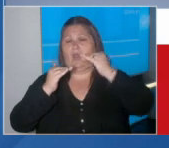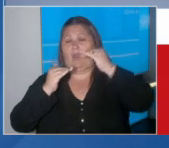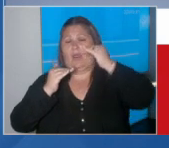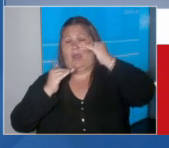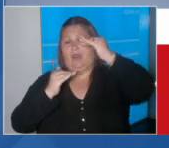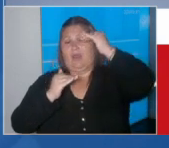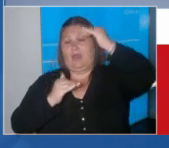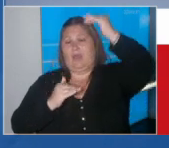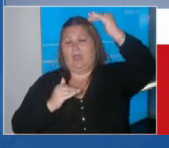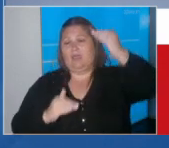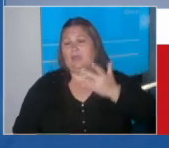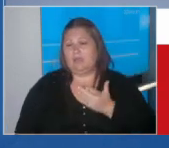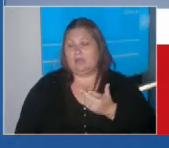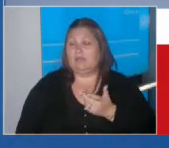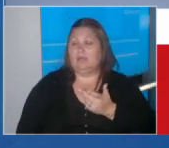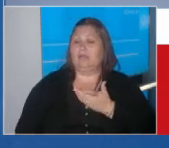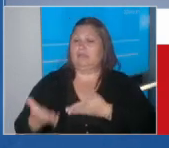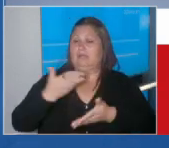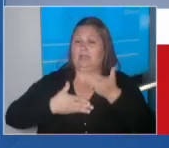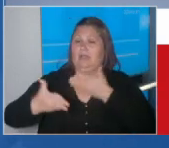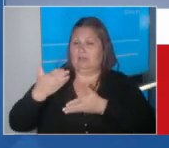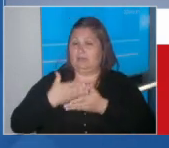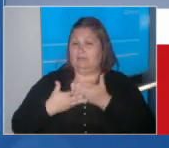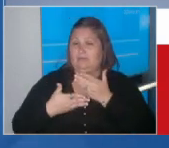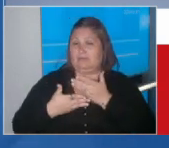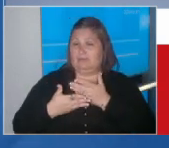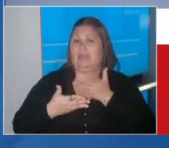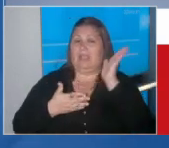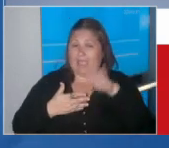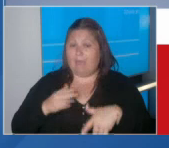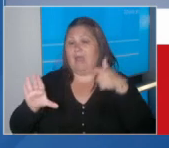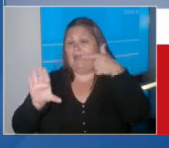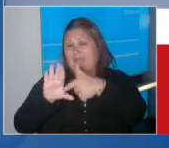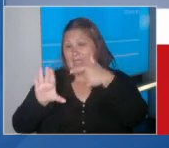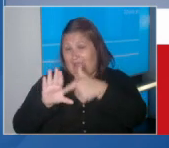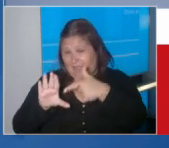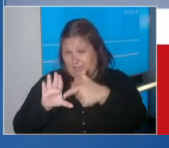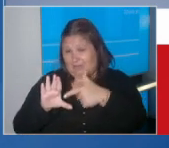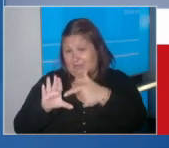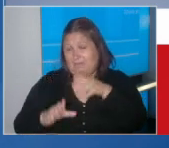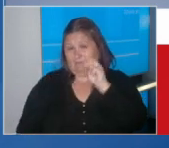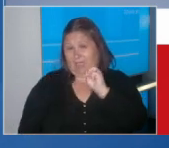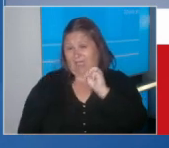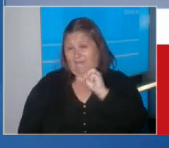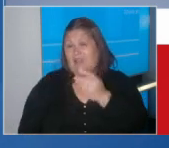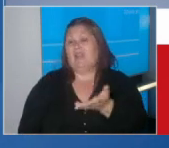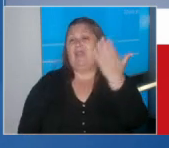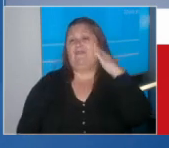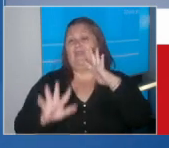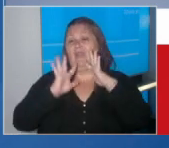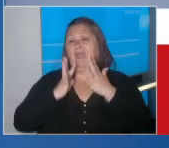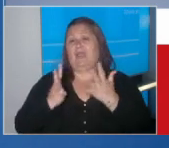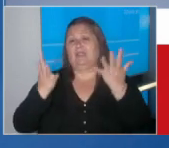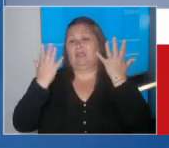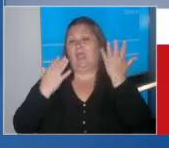והדירוג שלנו עלה אני, ועלה. אני אתייחס... אני אתייחס למה שהשפיע לנו על החיים. גם הדלק, אגב, מירב, לפני עשור בדיוק,